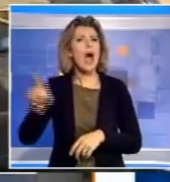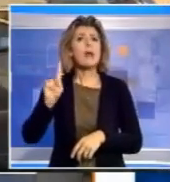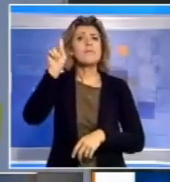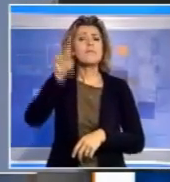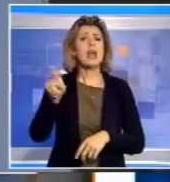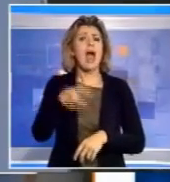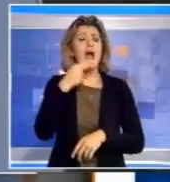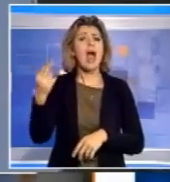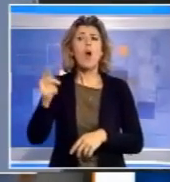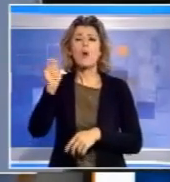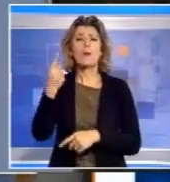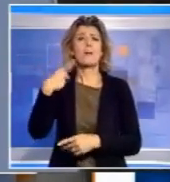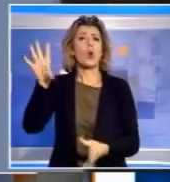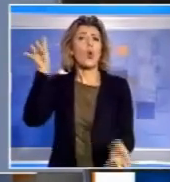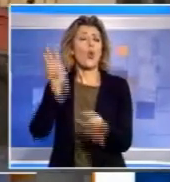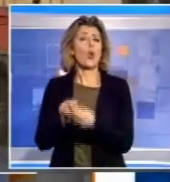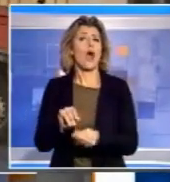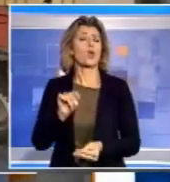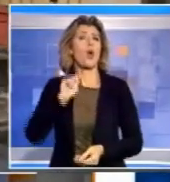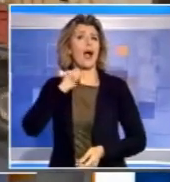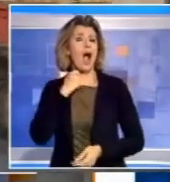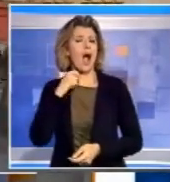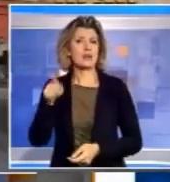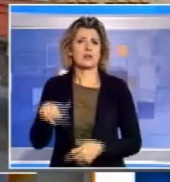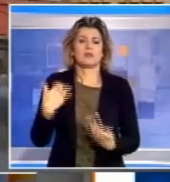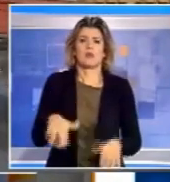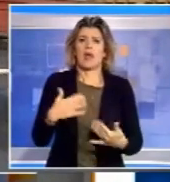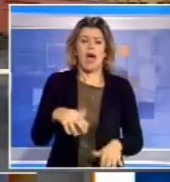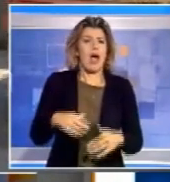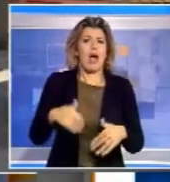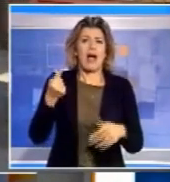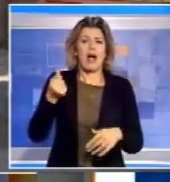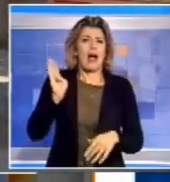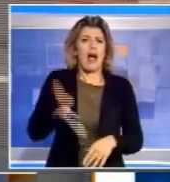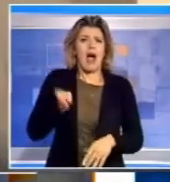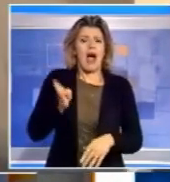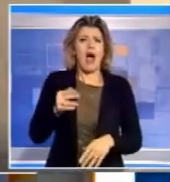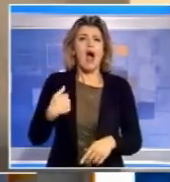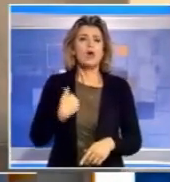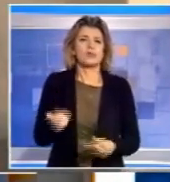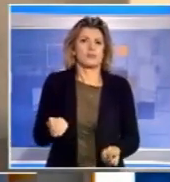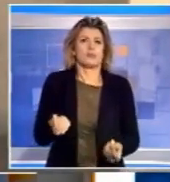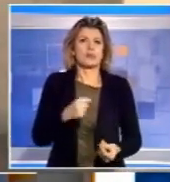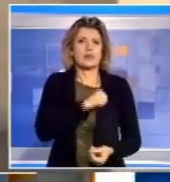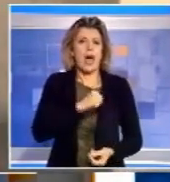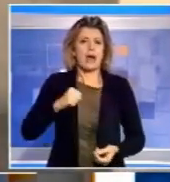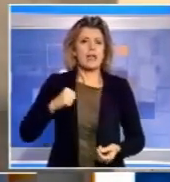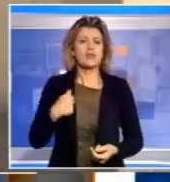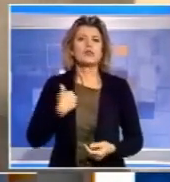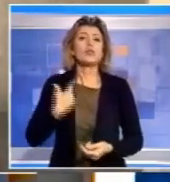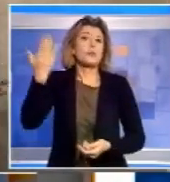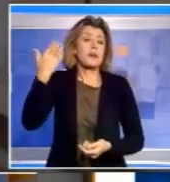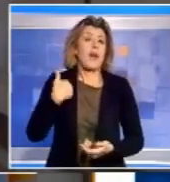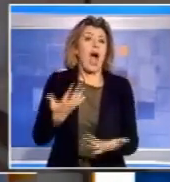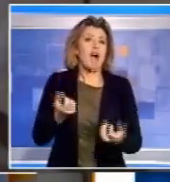del gas una bolletta troppo onerosa purtroppo non un caso isolato e mi sono sacrificato perché qualcosa da parte